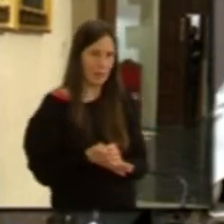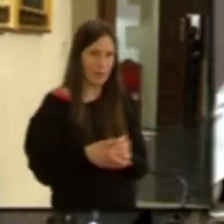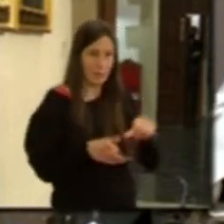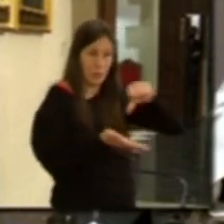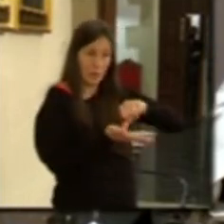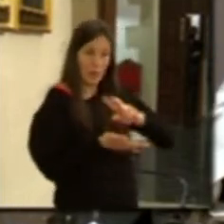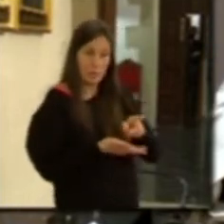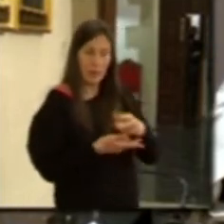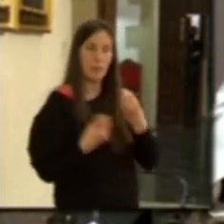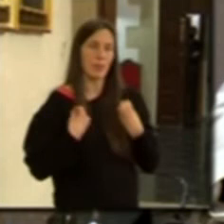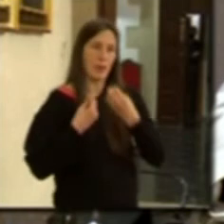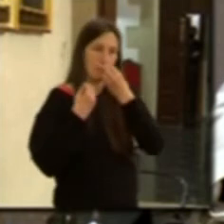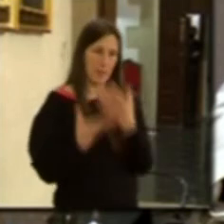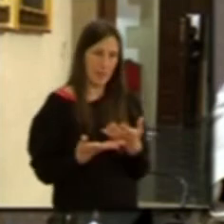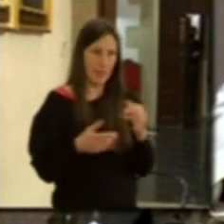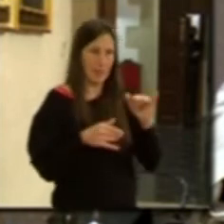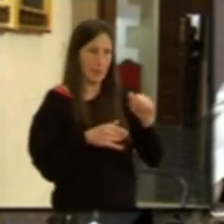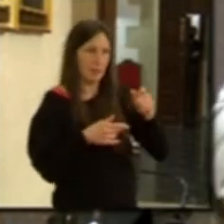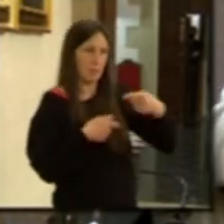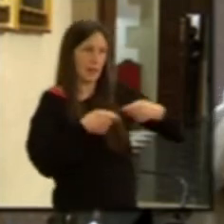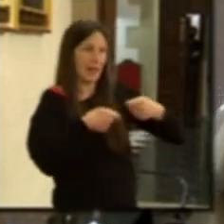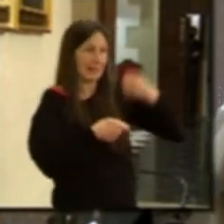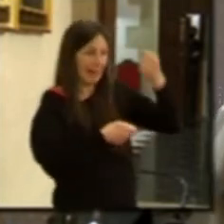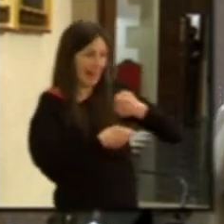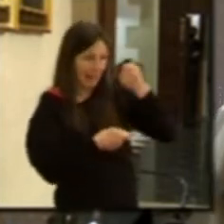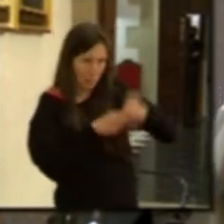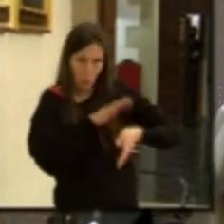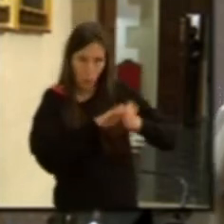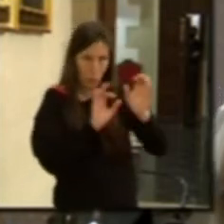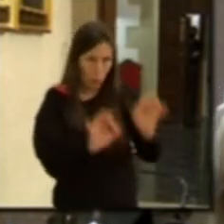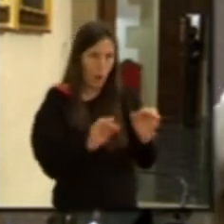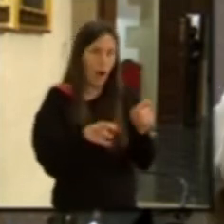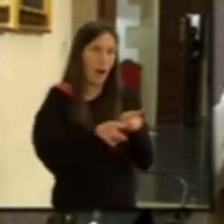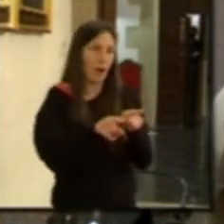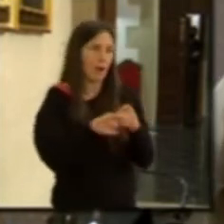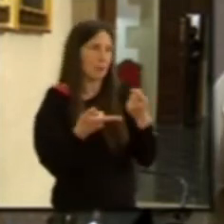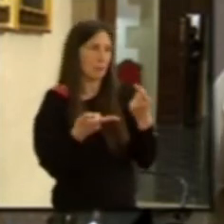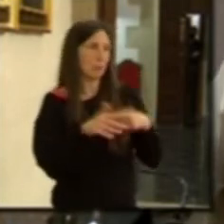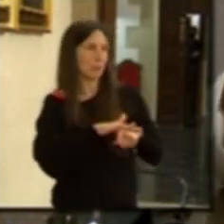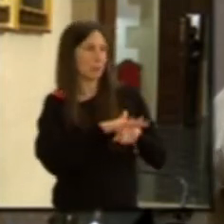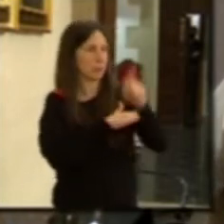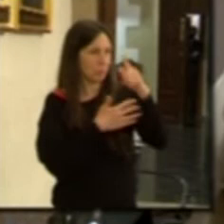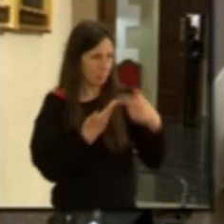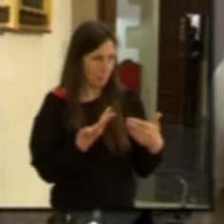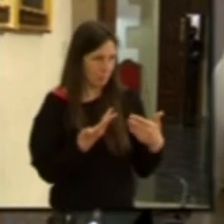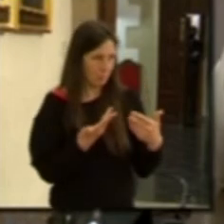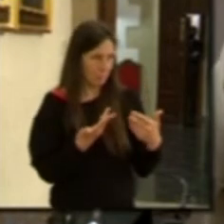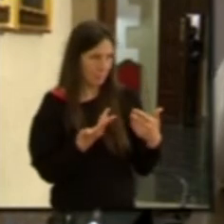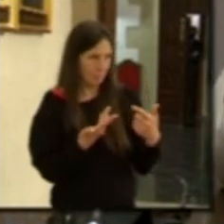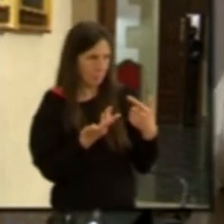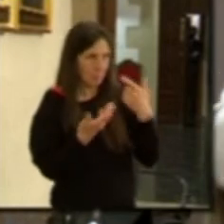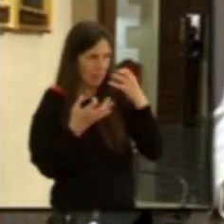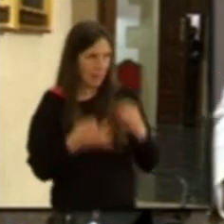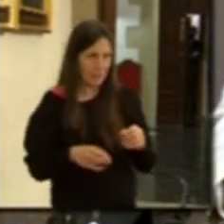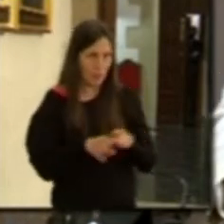visqui molt bé, que puguem continuar tenint un mercat del ram que en el fons demostra aquestes ganes de promoció, de viure-hi bé, de fer-hi